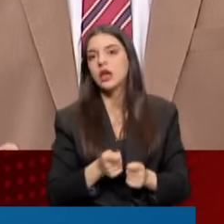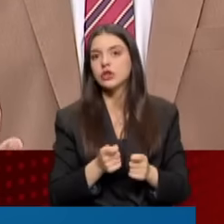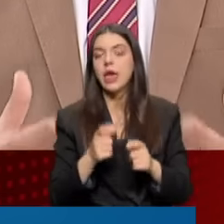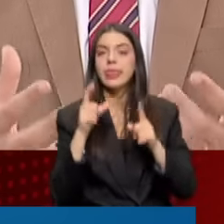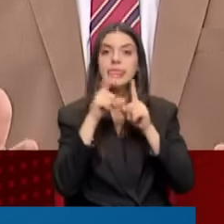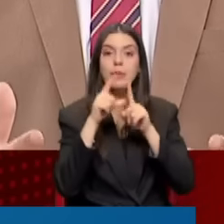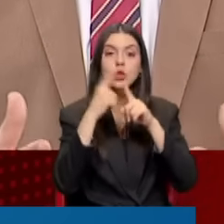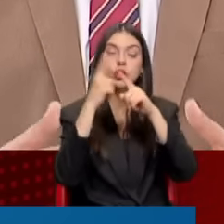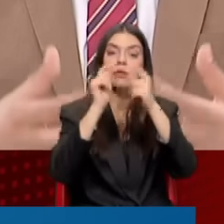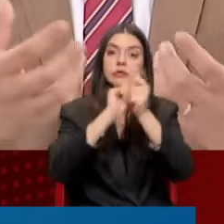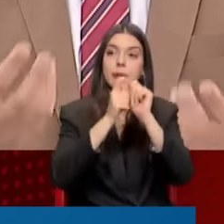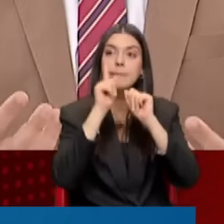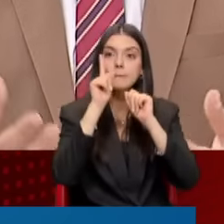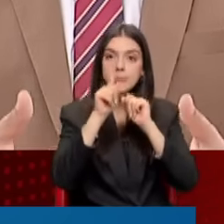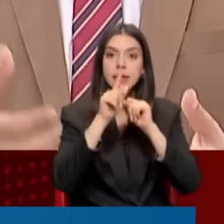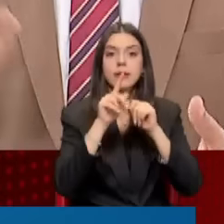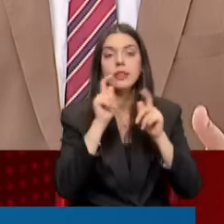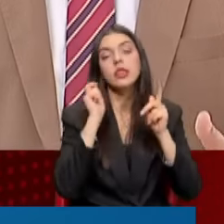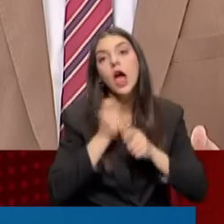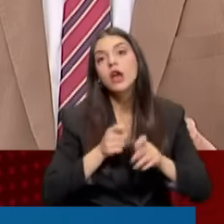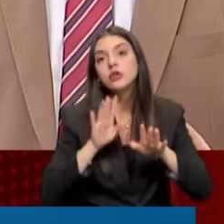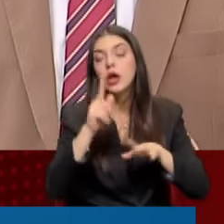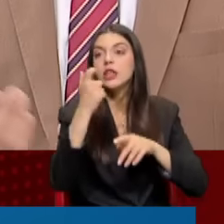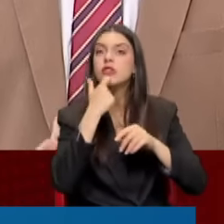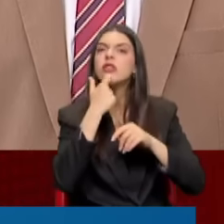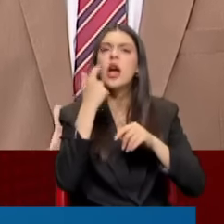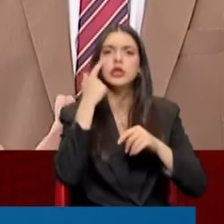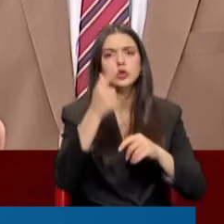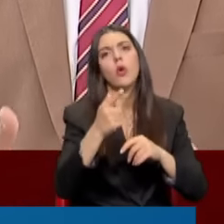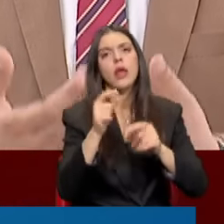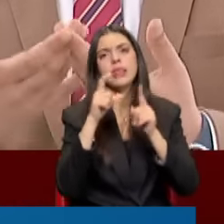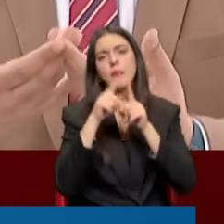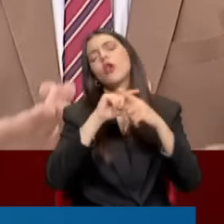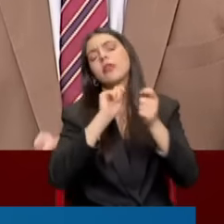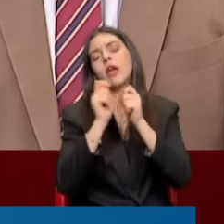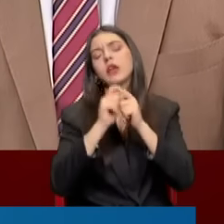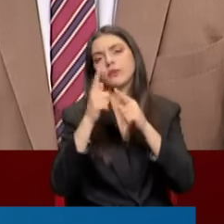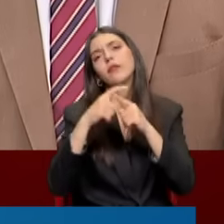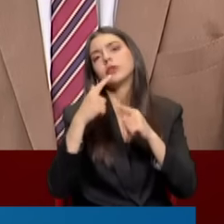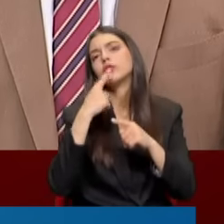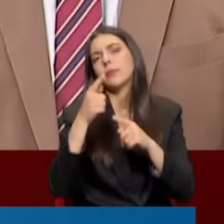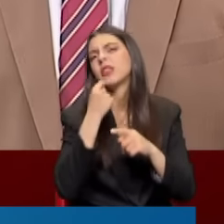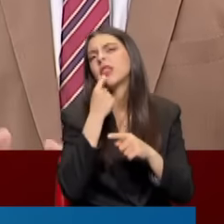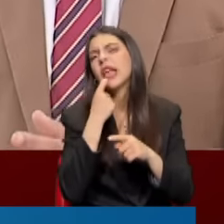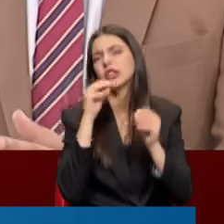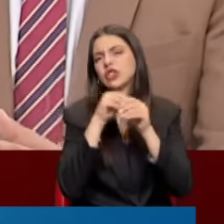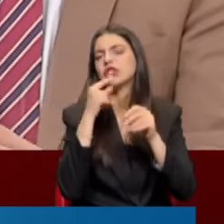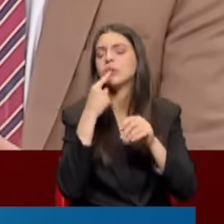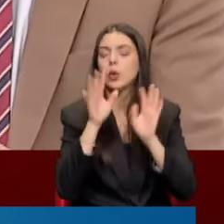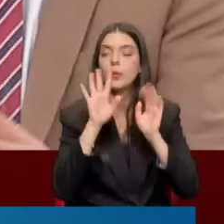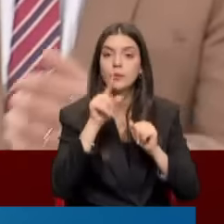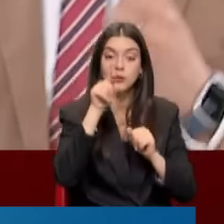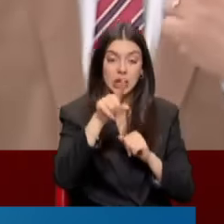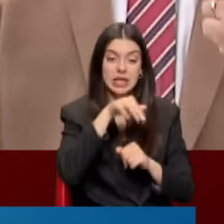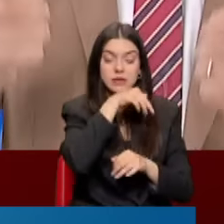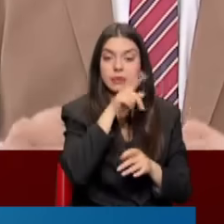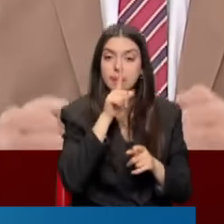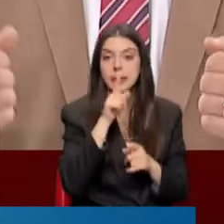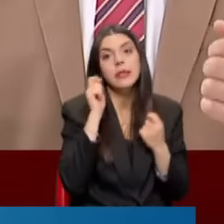değişim bir hakikat bu demografik değişimi yaş bazında söylüyorum Tabii ki eee yaşlanmam bir hakikat Dolayısıyla bizim şunu